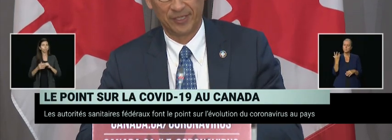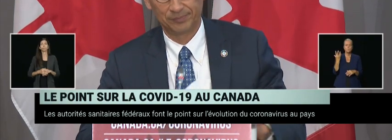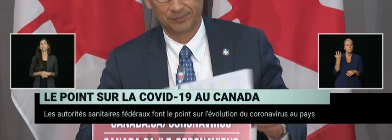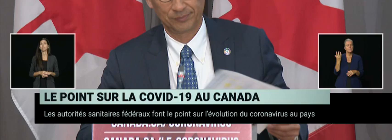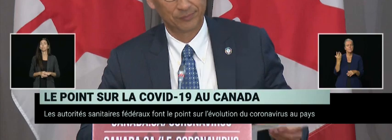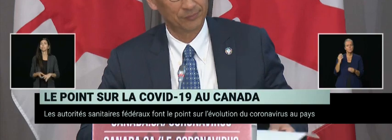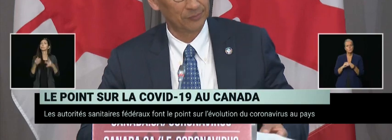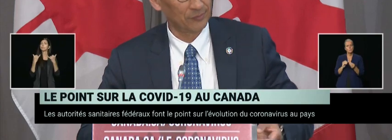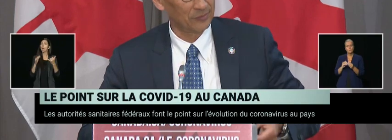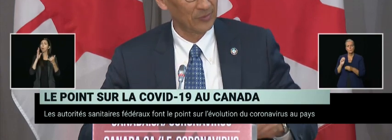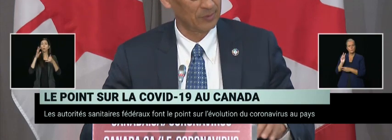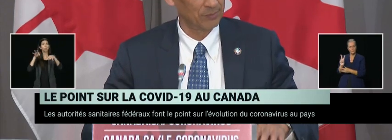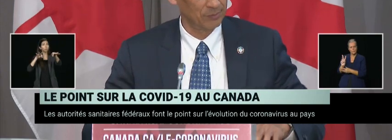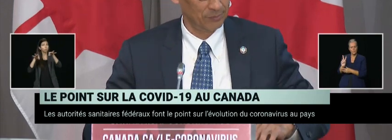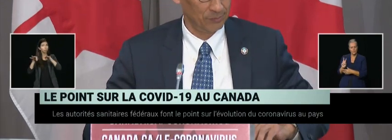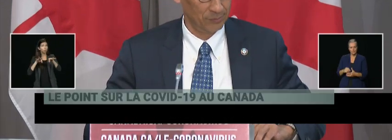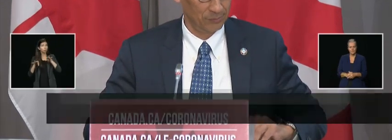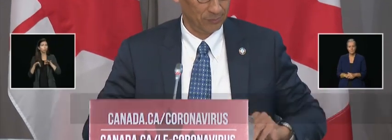Canada.